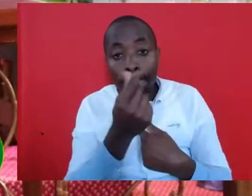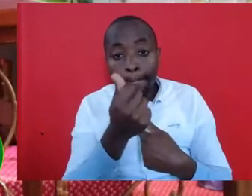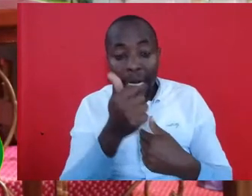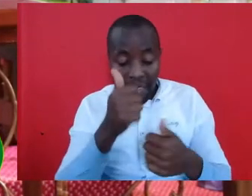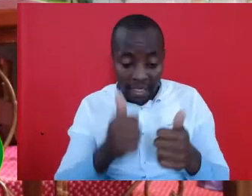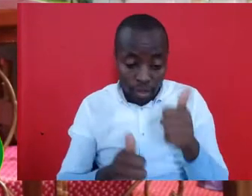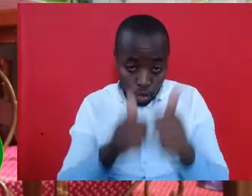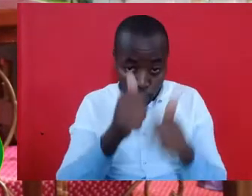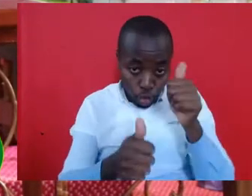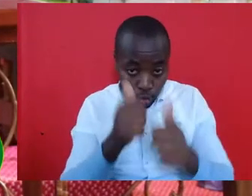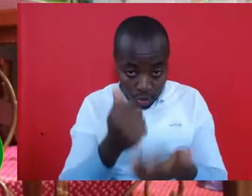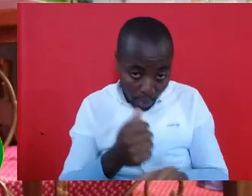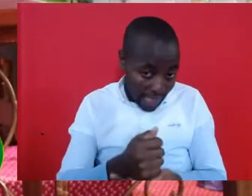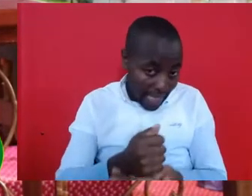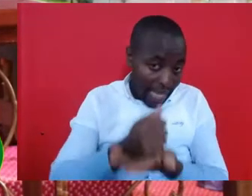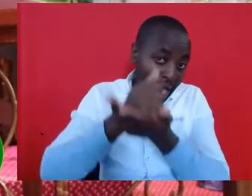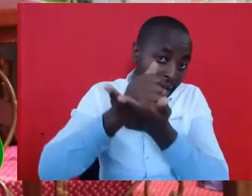katika